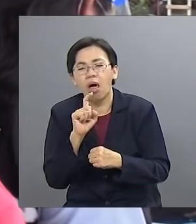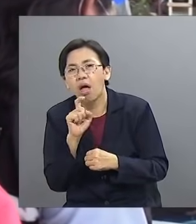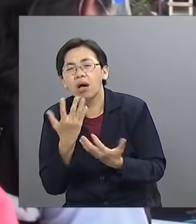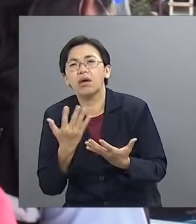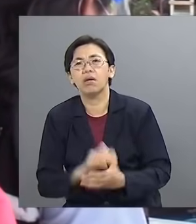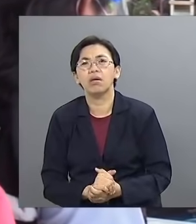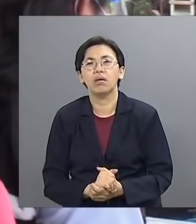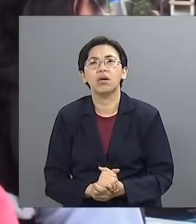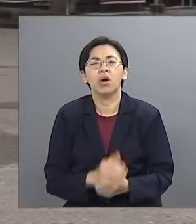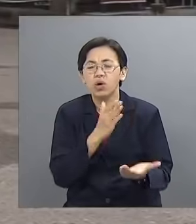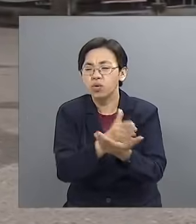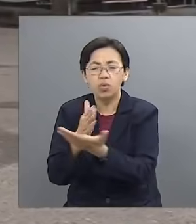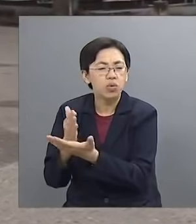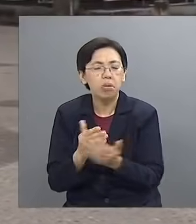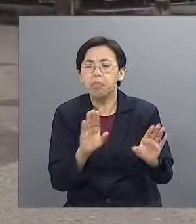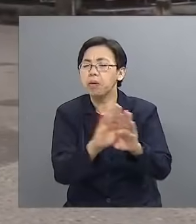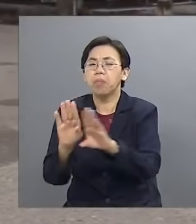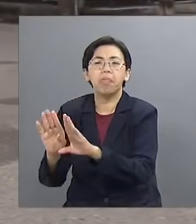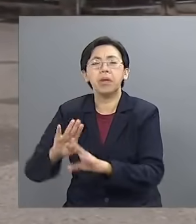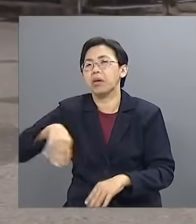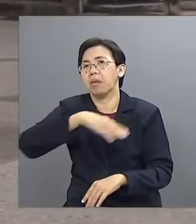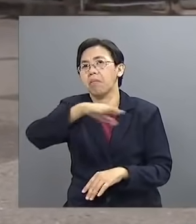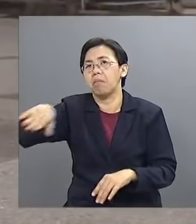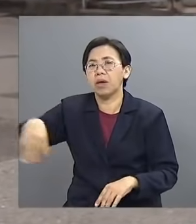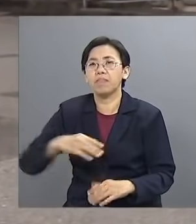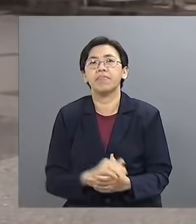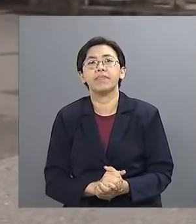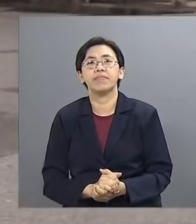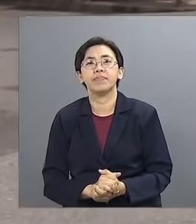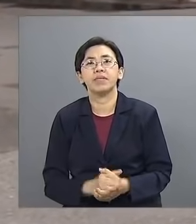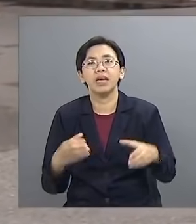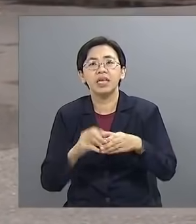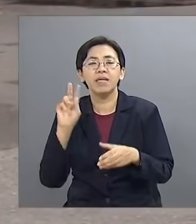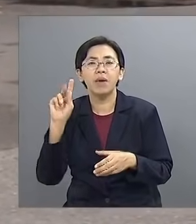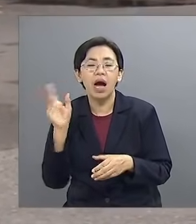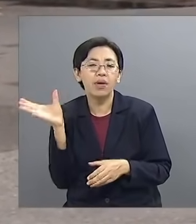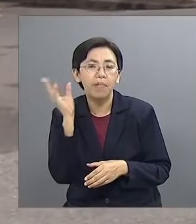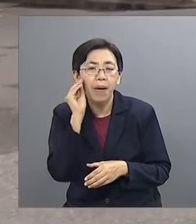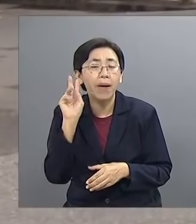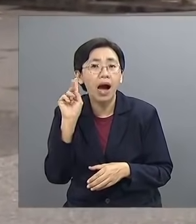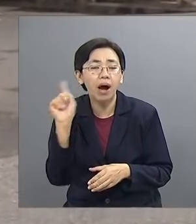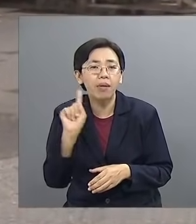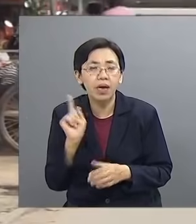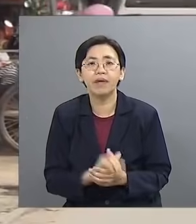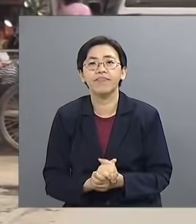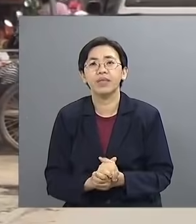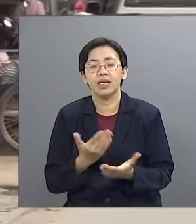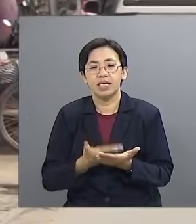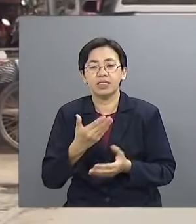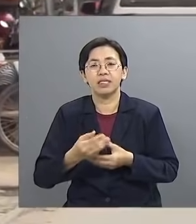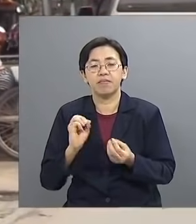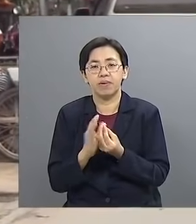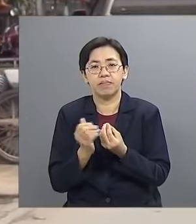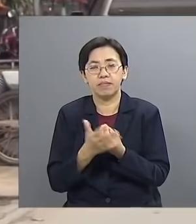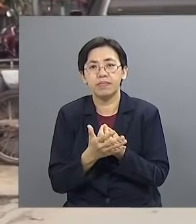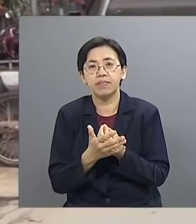ยตอนนี้ นอกจากนั้นทีมข่าวยังได้รับข้อมูลจากผู้ประกอบการรับซื้อผลไม้รายหนึ่งในพื้นที่อำเภอท่าศาล